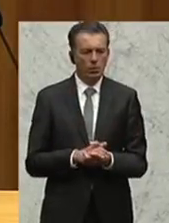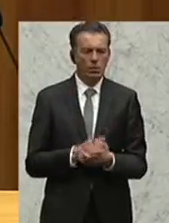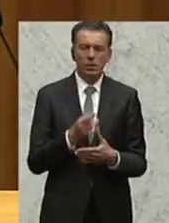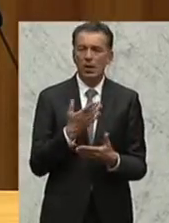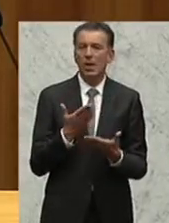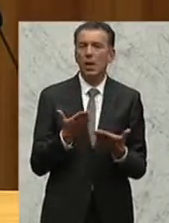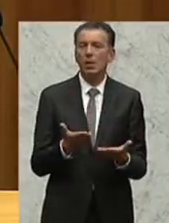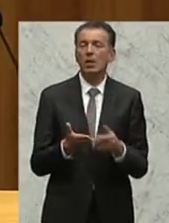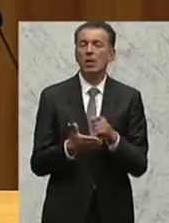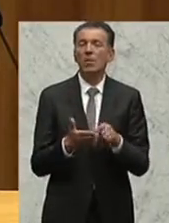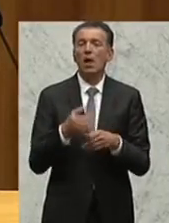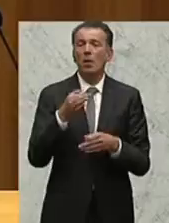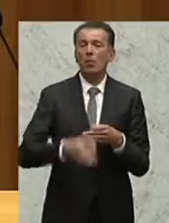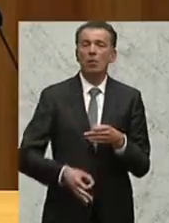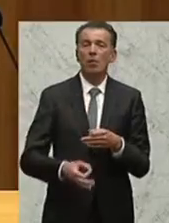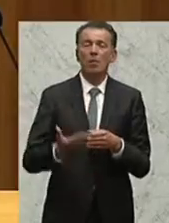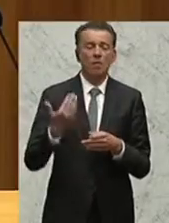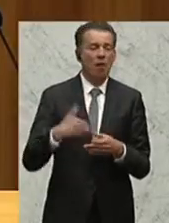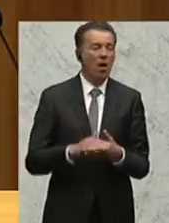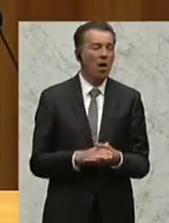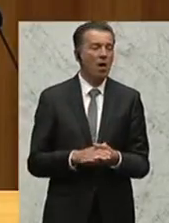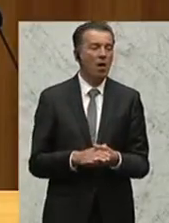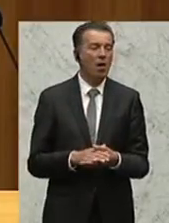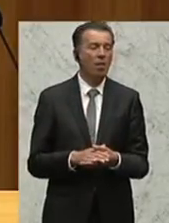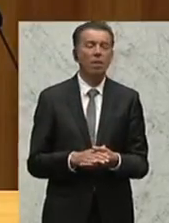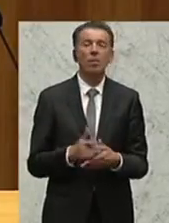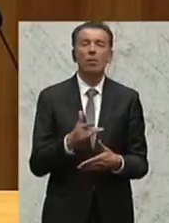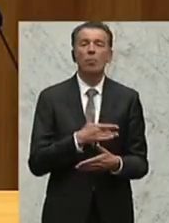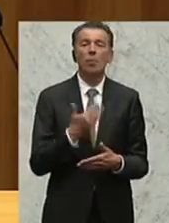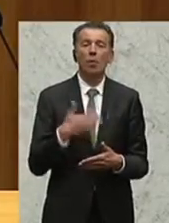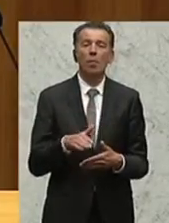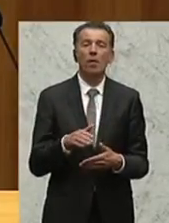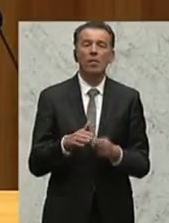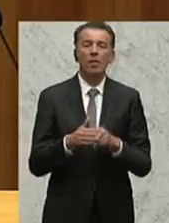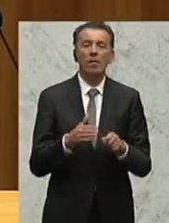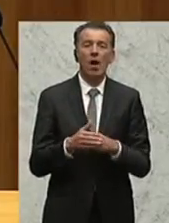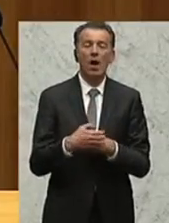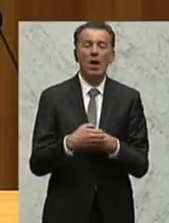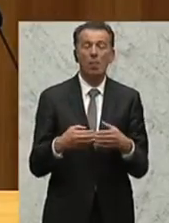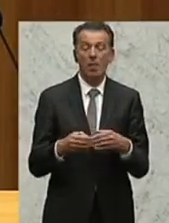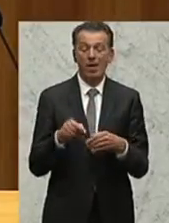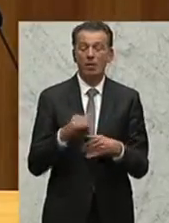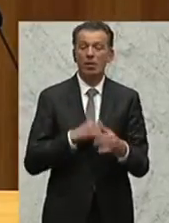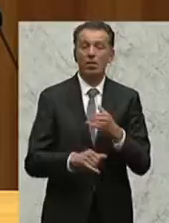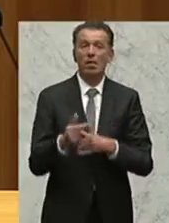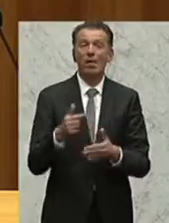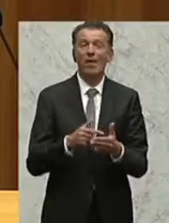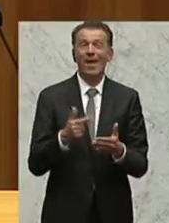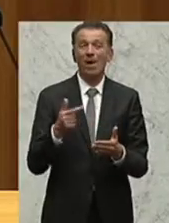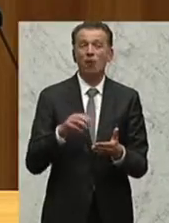genau solche Wahlbetrügereien gab es im Vorfeld der Bürgermeisterstichwahl nachweislich im März dieses Jahres in zwei Städten